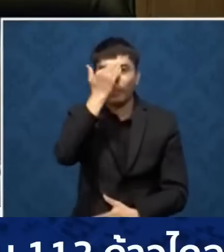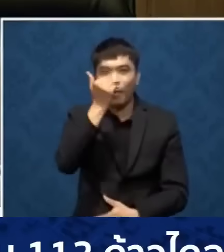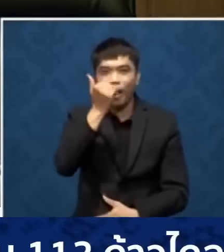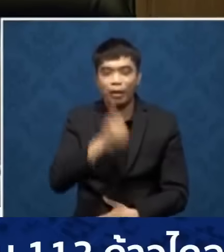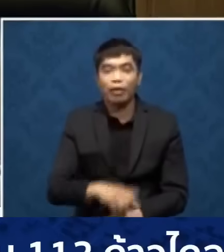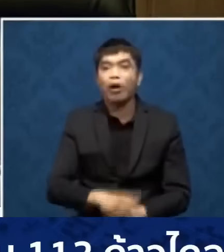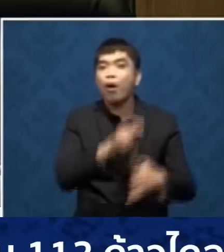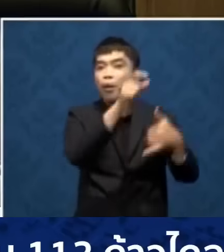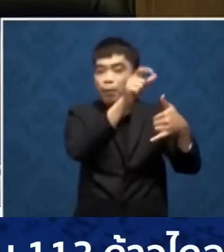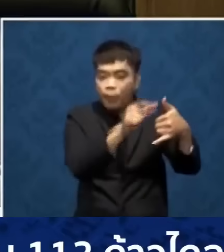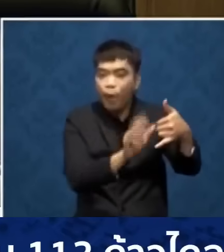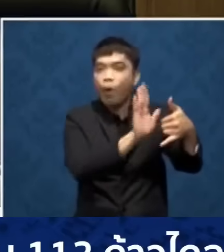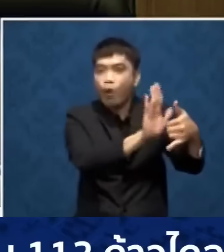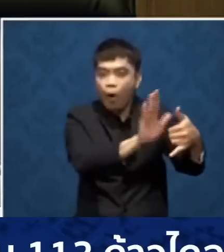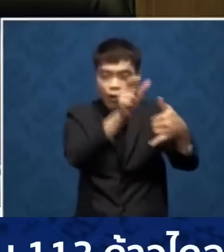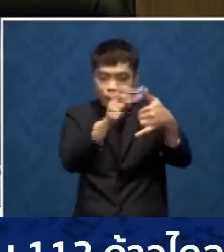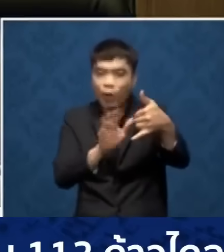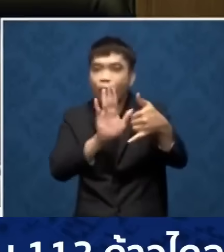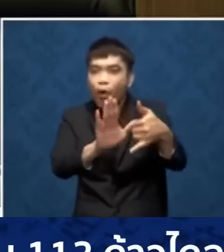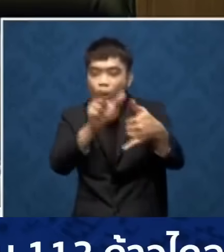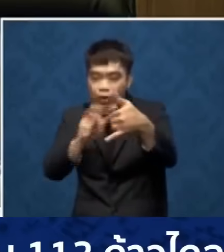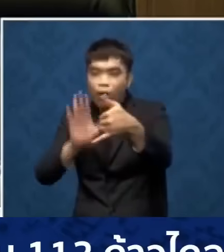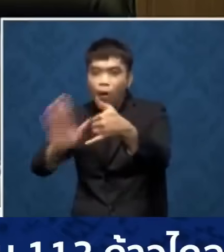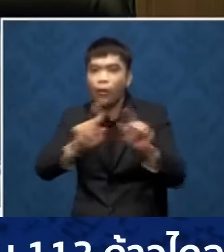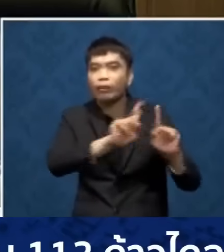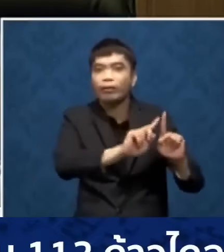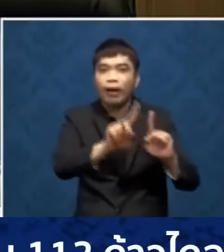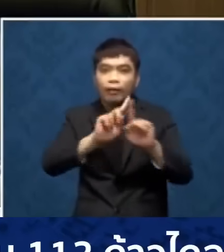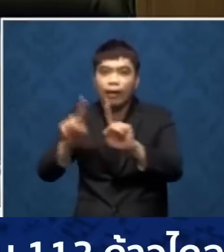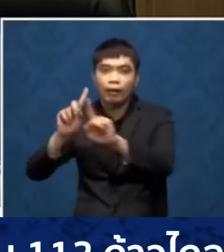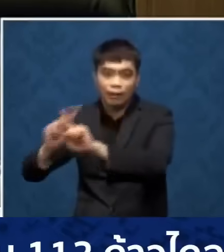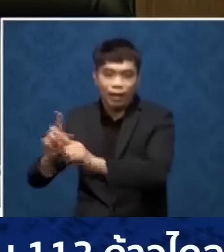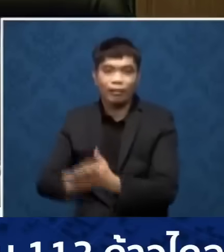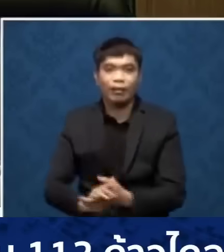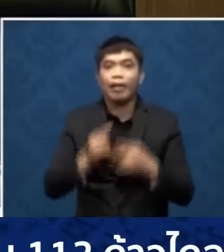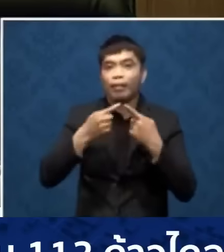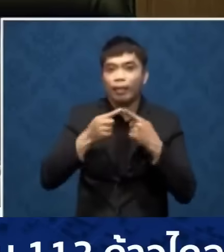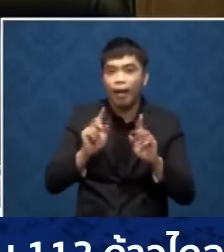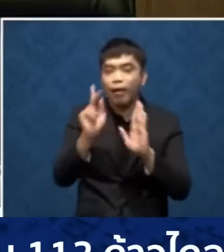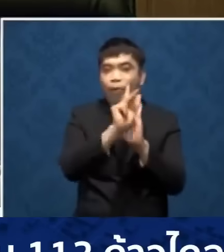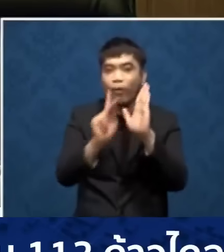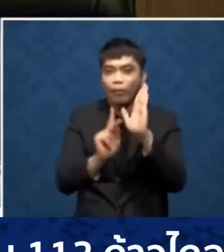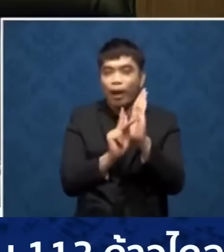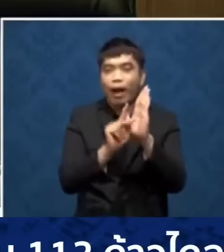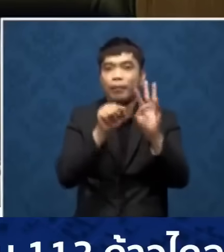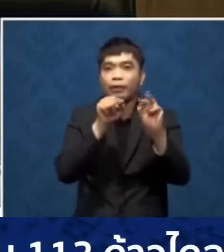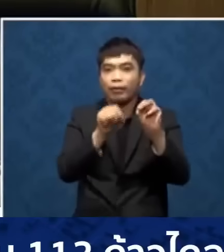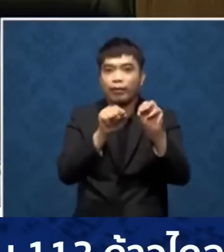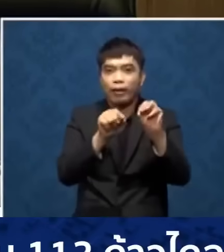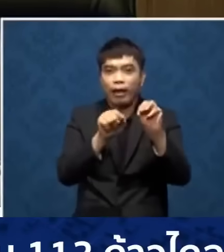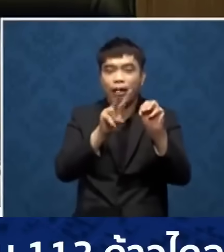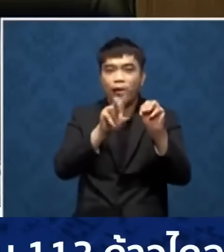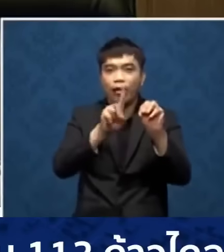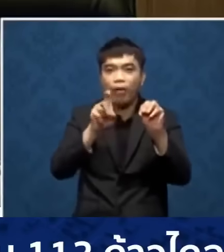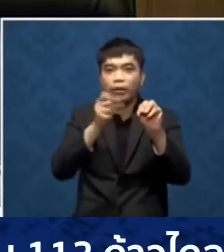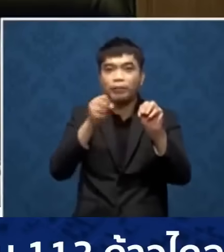มาแม้ว่าวิธีการจะต่างกันจึงหวังว่าทั้งสองฝ่ายจะให้เกียรติซึ่งกันและกันนะครับส่วนการเสนอชื่อนายพิธาเป็นการเสนอบุคค